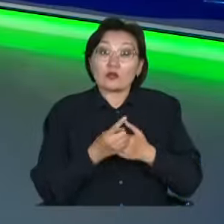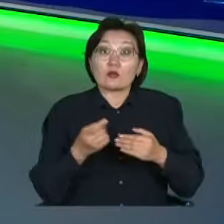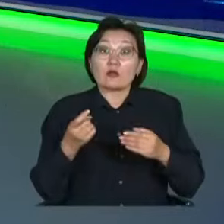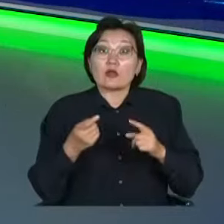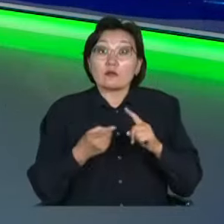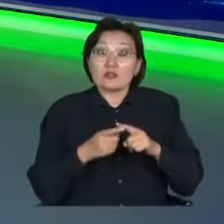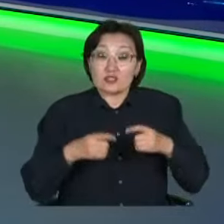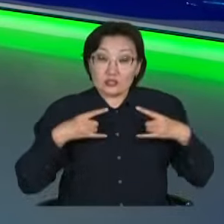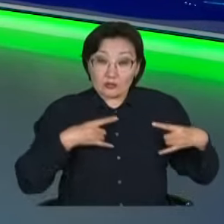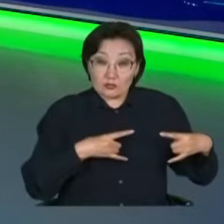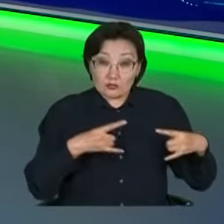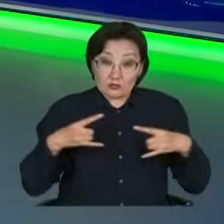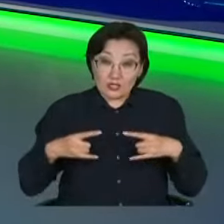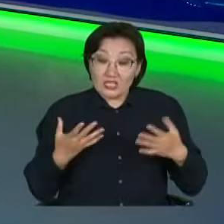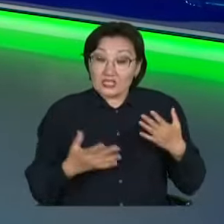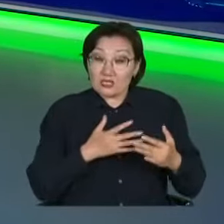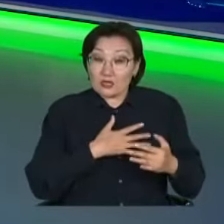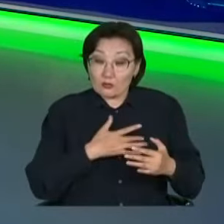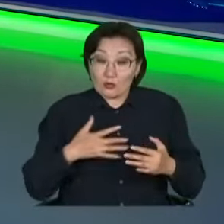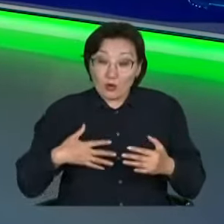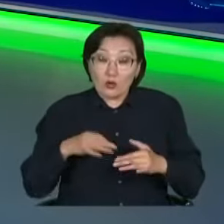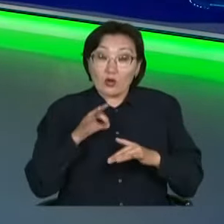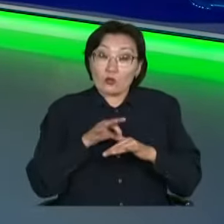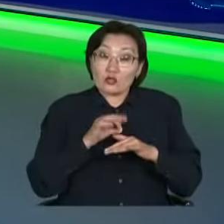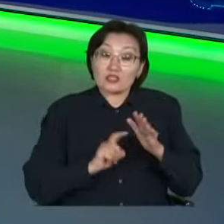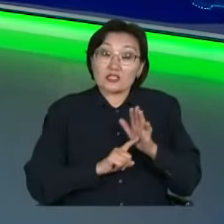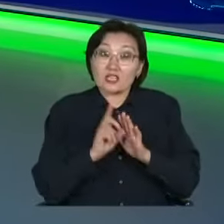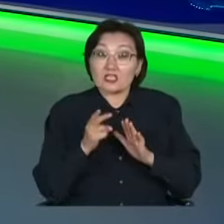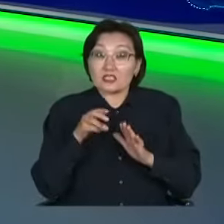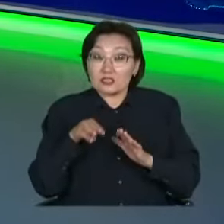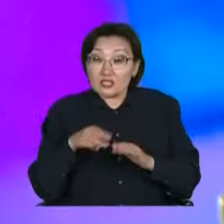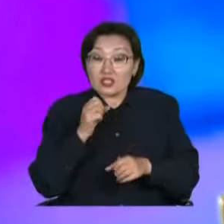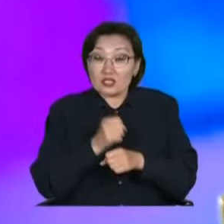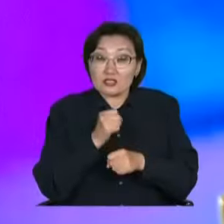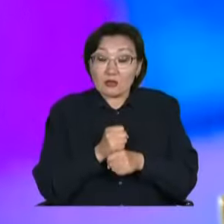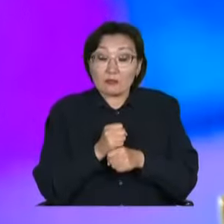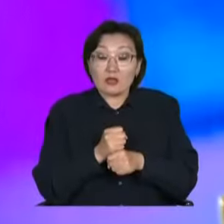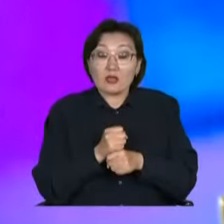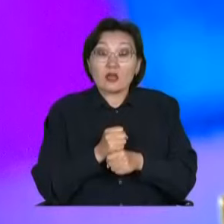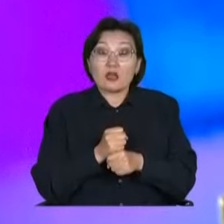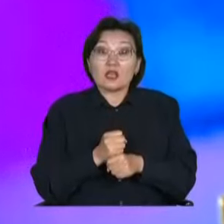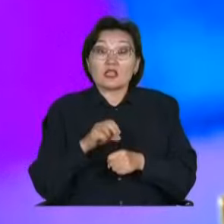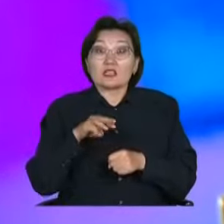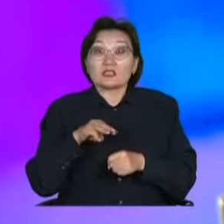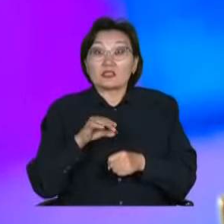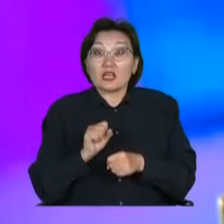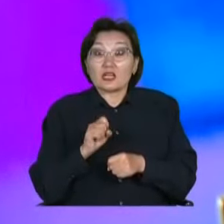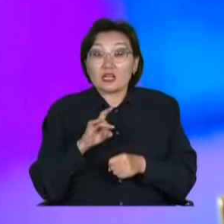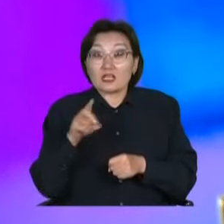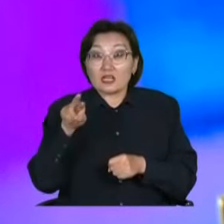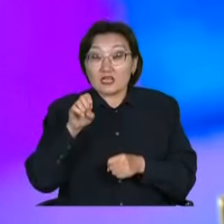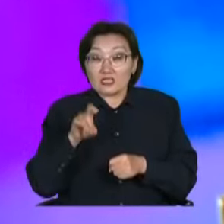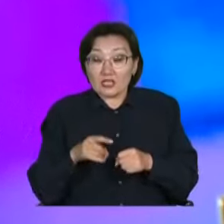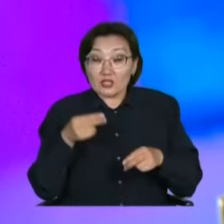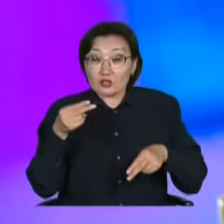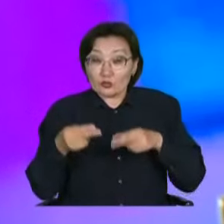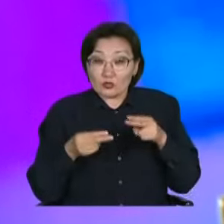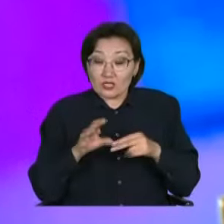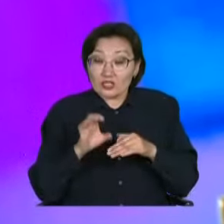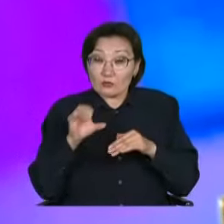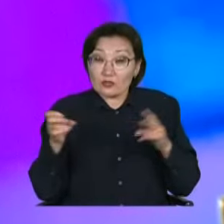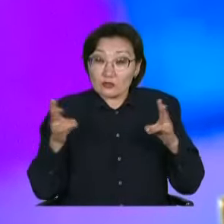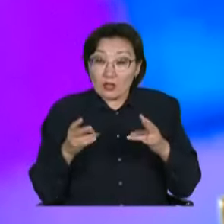кеудесі ауыра бастаған кезде КТ жасап, компьютерлік томография жасап, таракальды хирургтарға хабарласса,